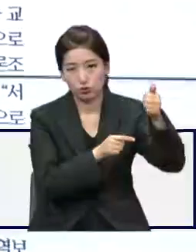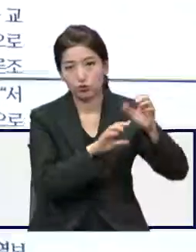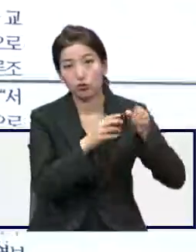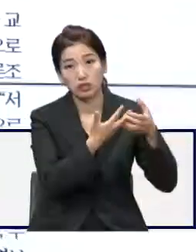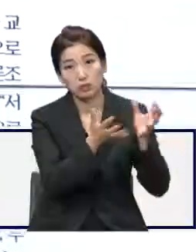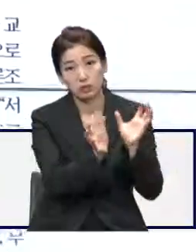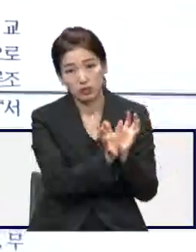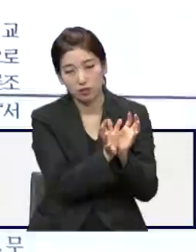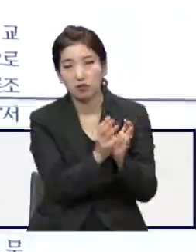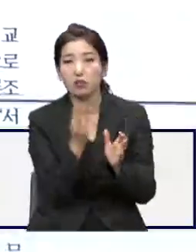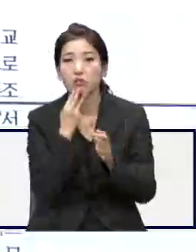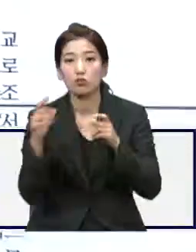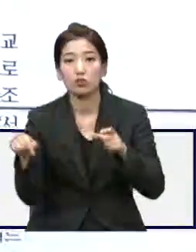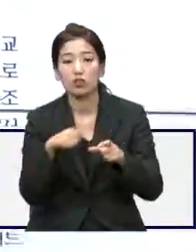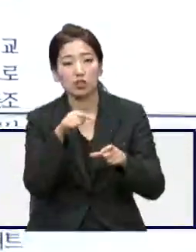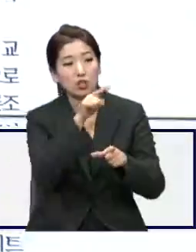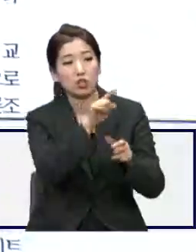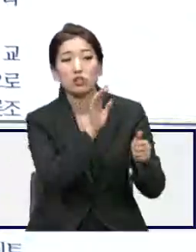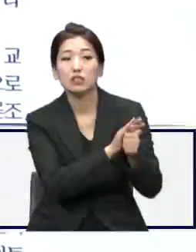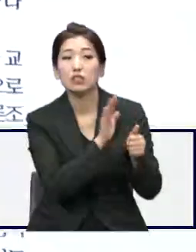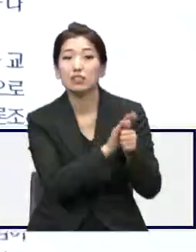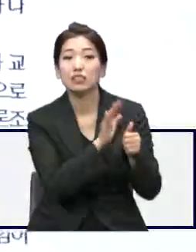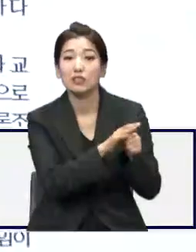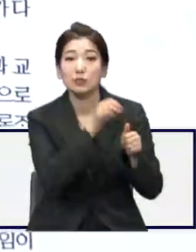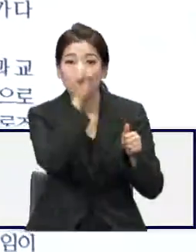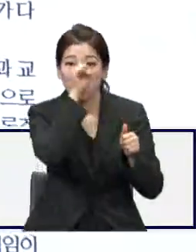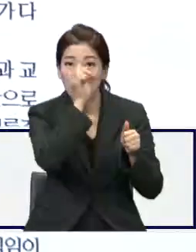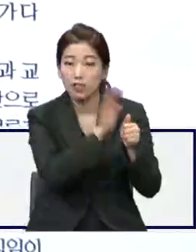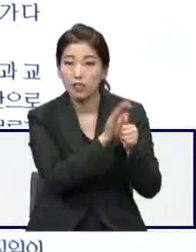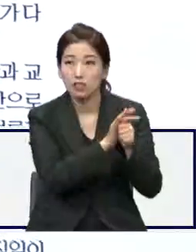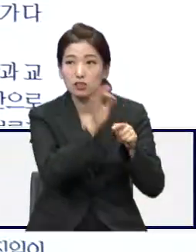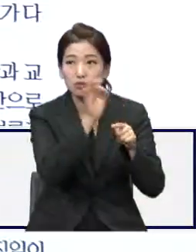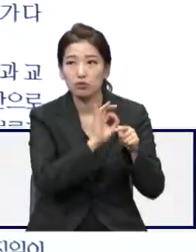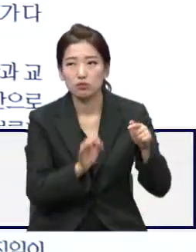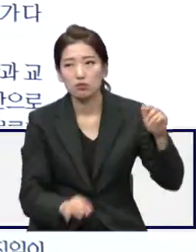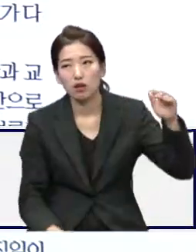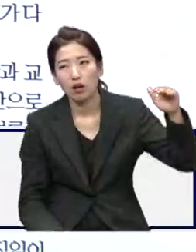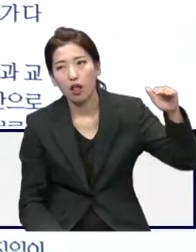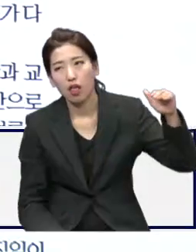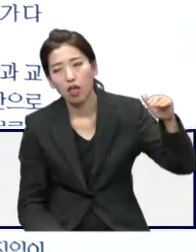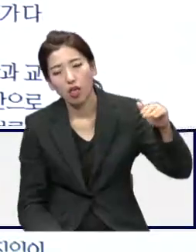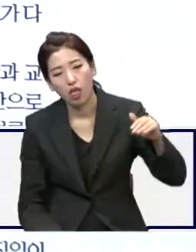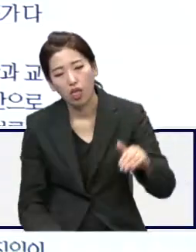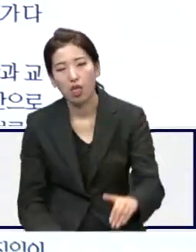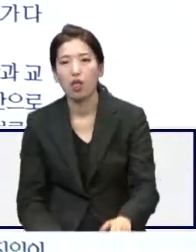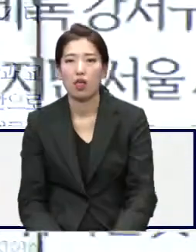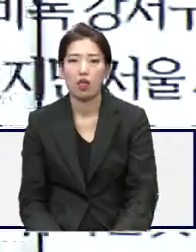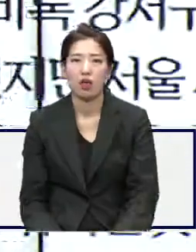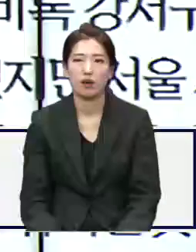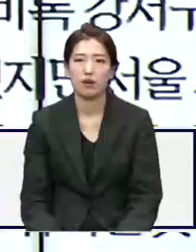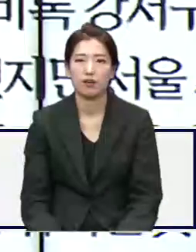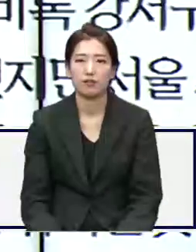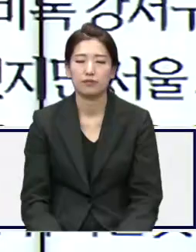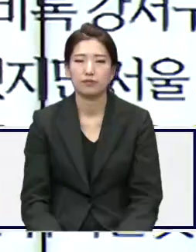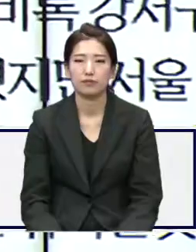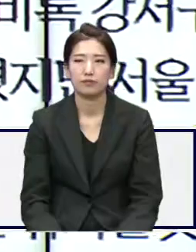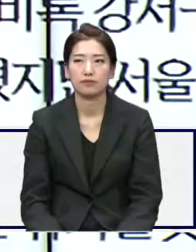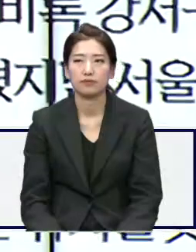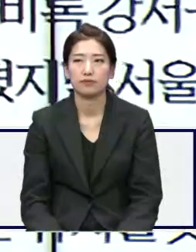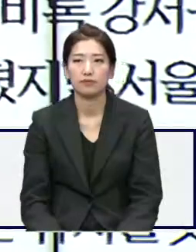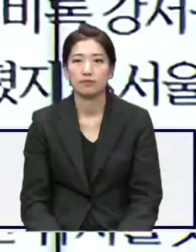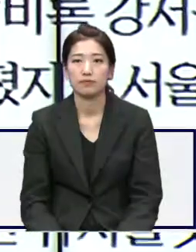10% 포인트 올랐다 그래서 36%라는 겁니다 여기 지금 그래프가 있는데 저희 좀 크게 준비를 해봤습니다 서울